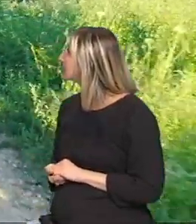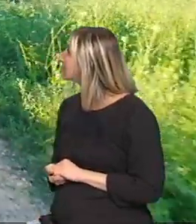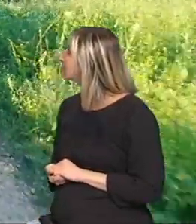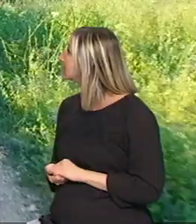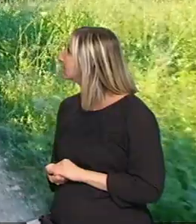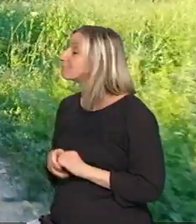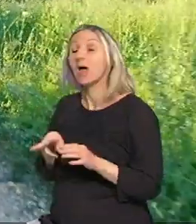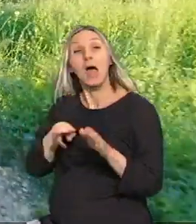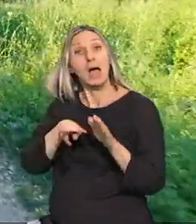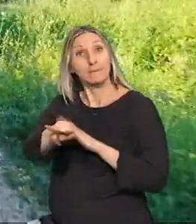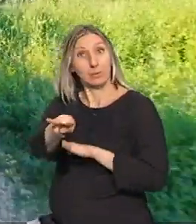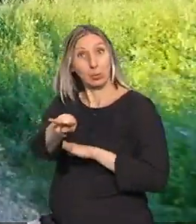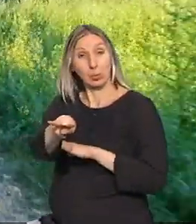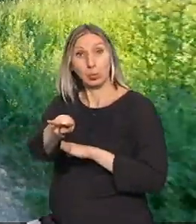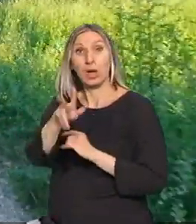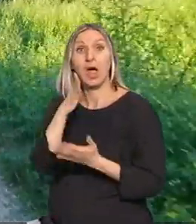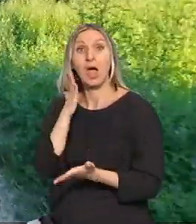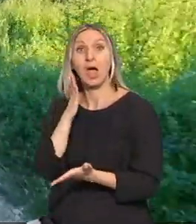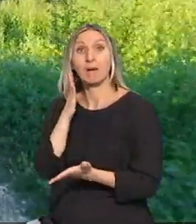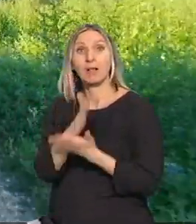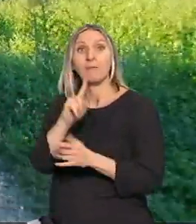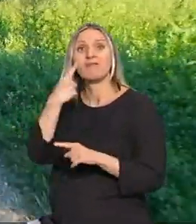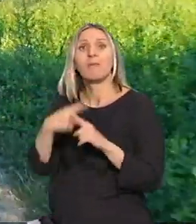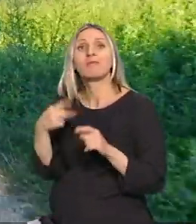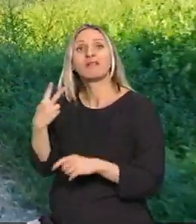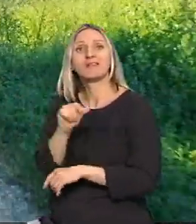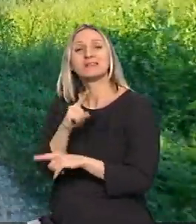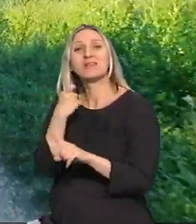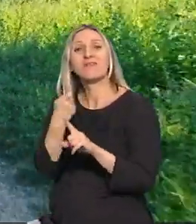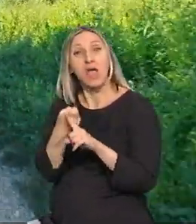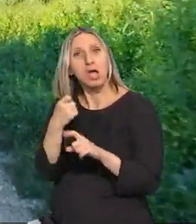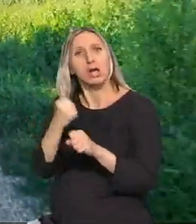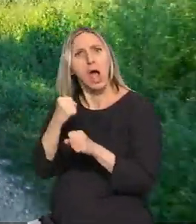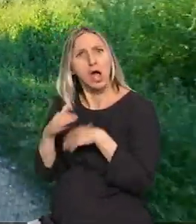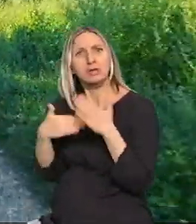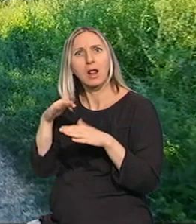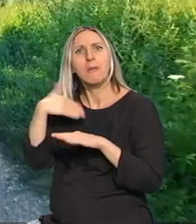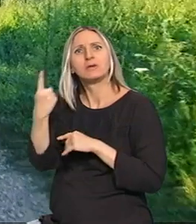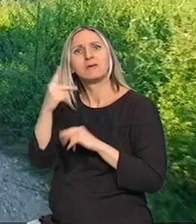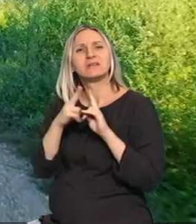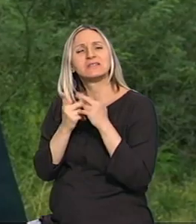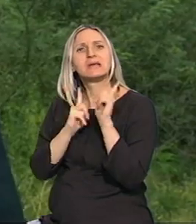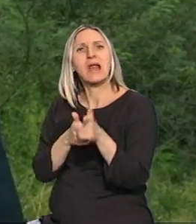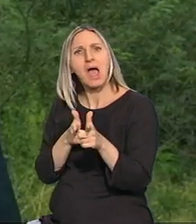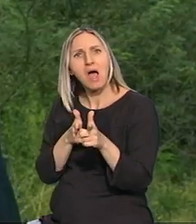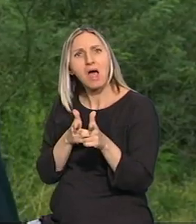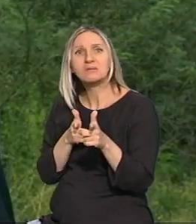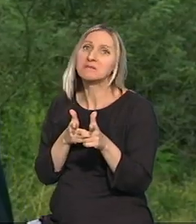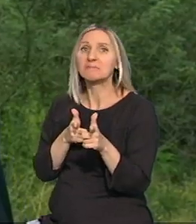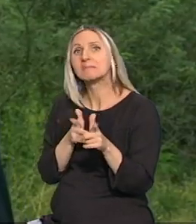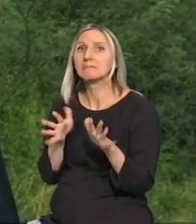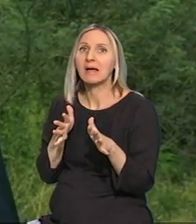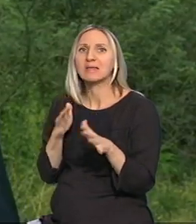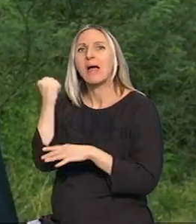Pruga ova je bila i u prvoj polovini 20. veka u funkciji posle Prvog svetskog rata, mada je